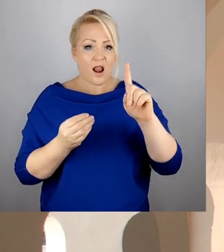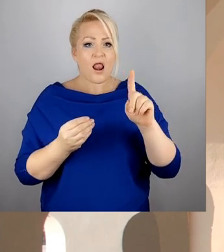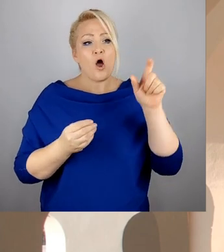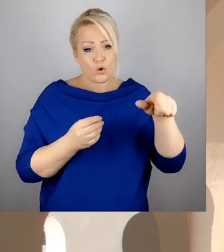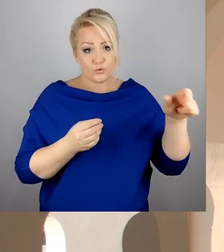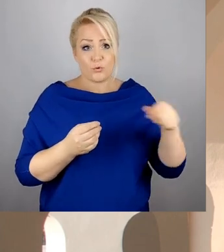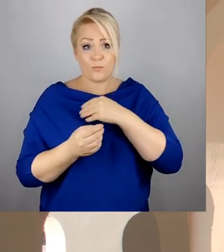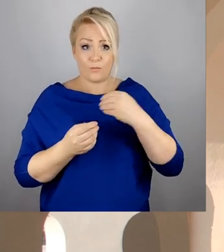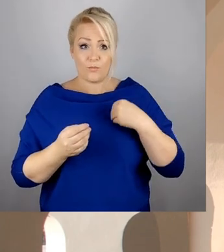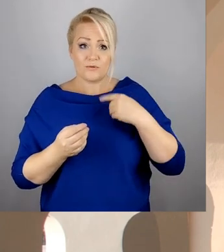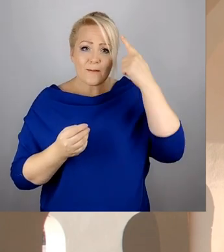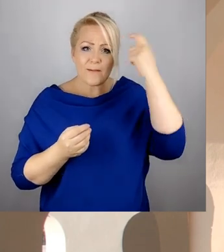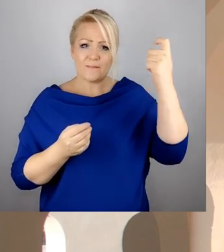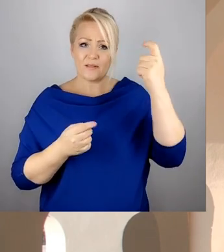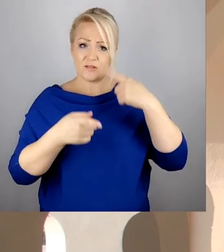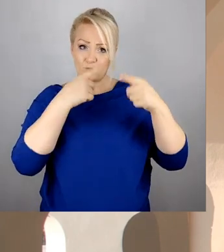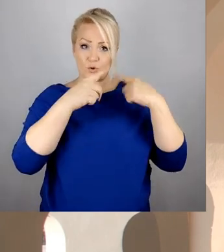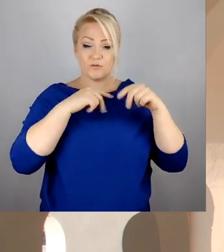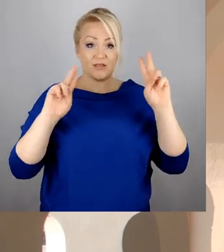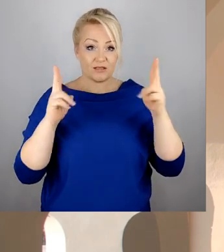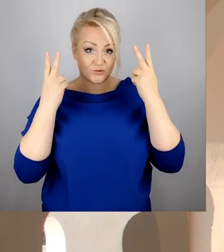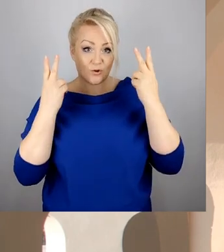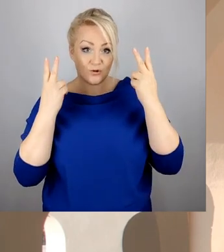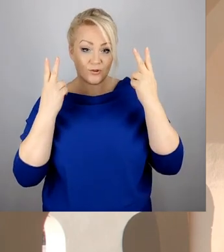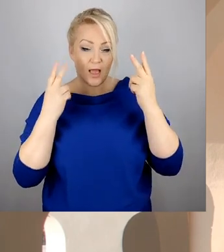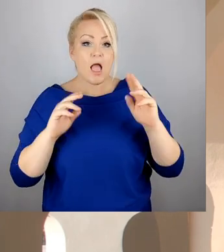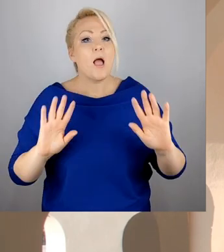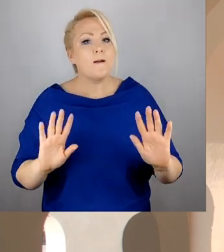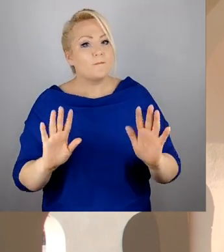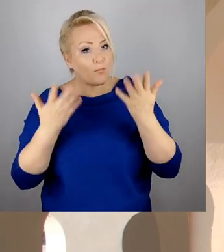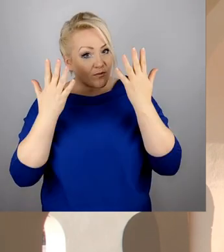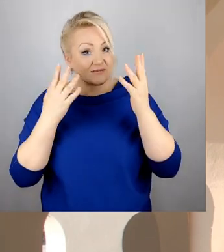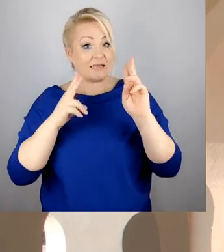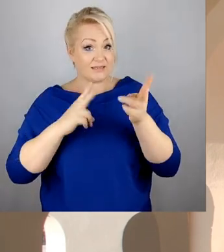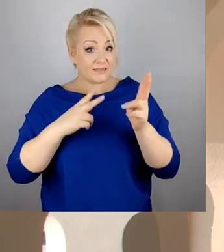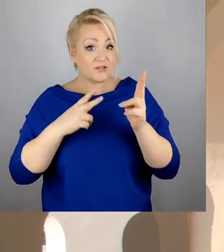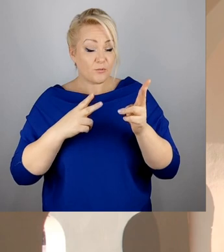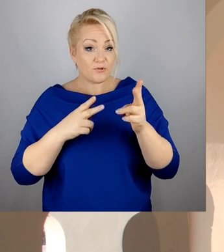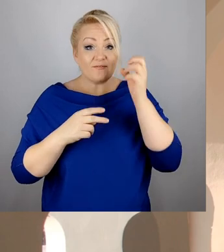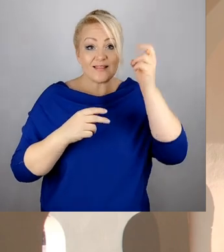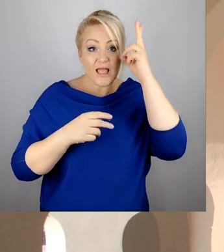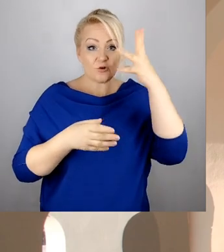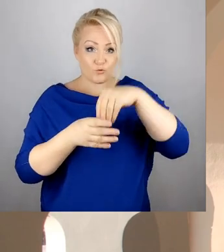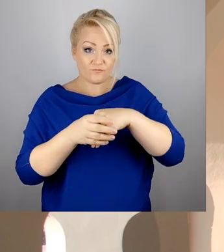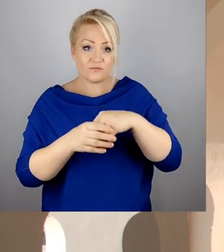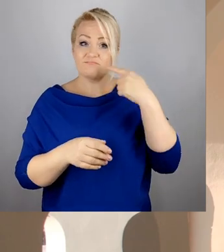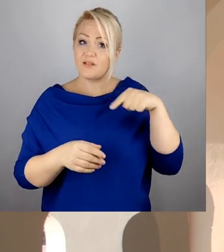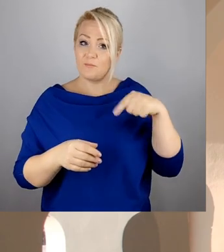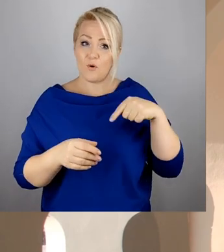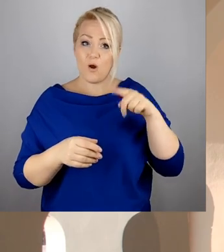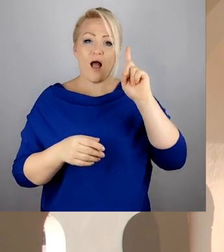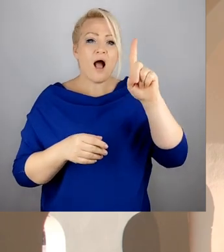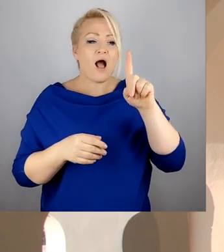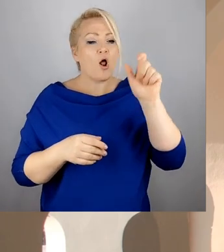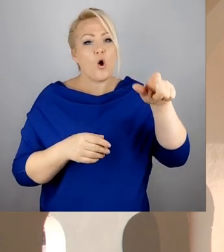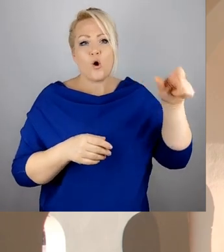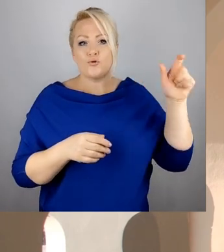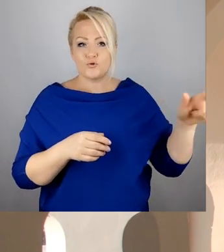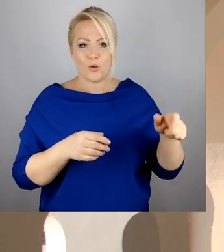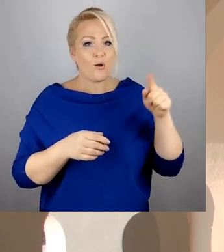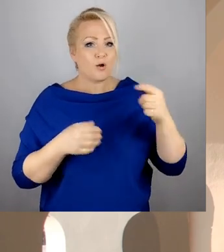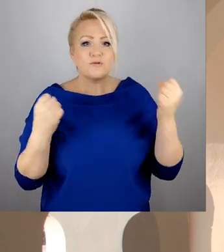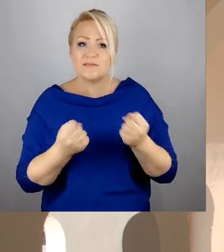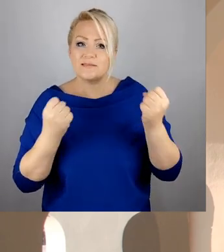go więzach. Mimo, że Tarnów, ziemia tarnowska nie były bezpośrednio objęte działaniami Powstania Listopadowego, jej mieszkańcy